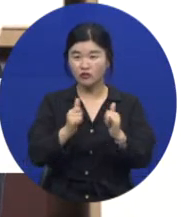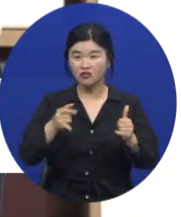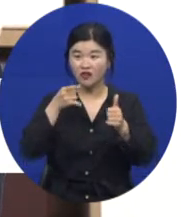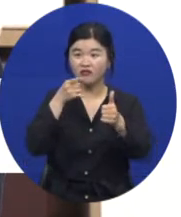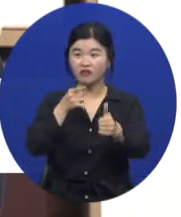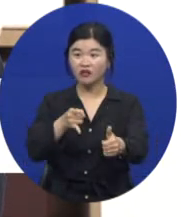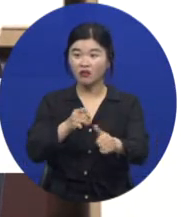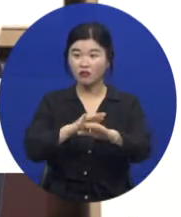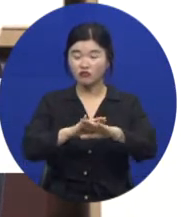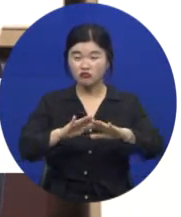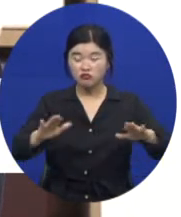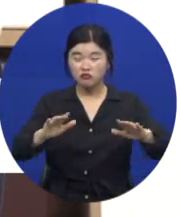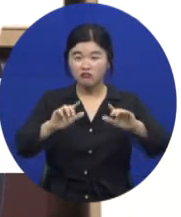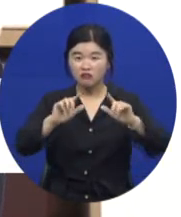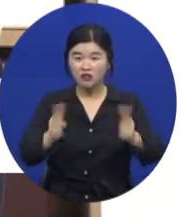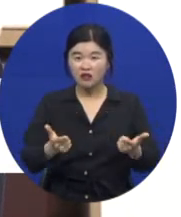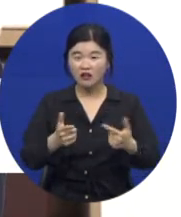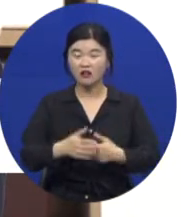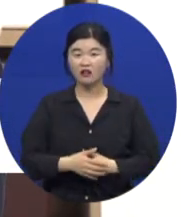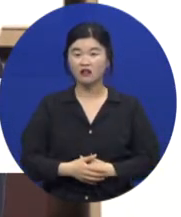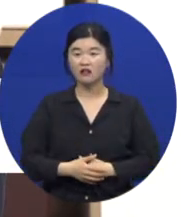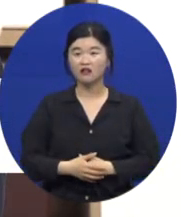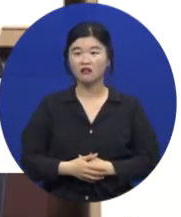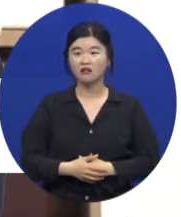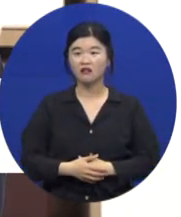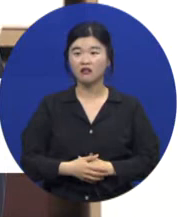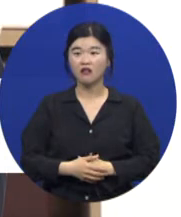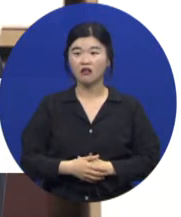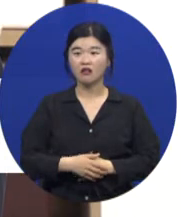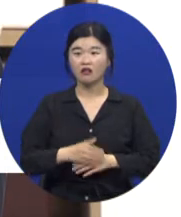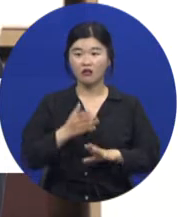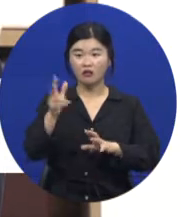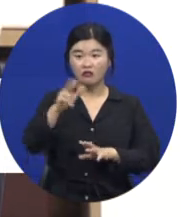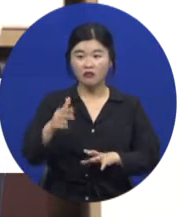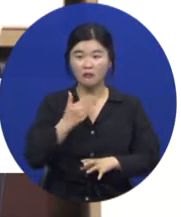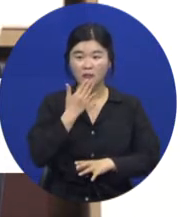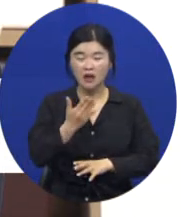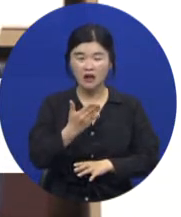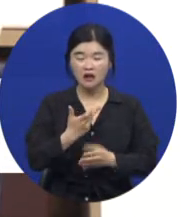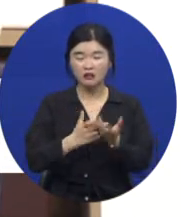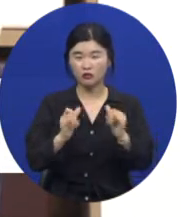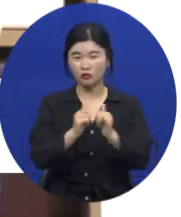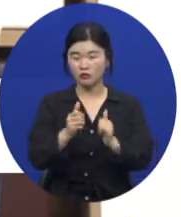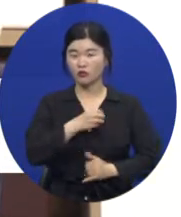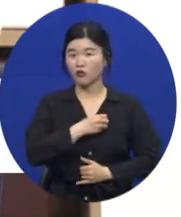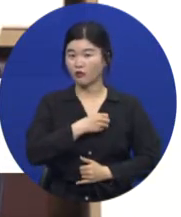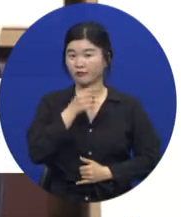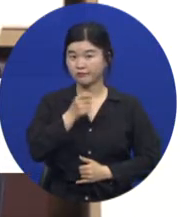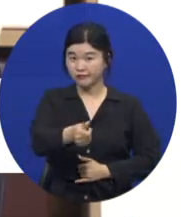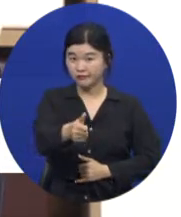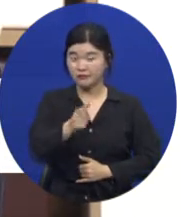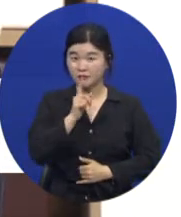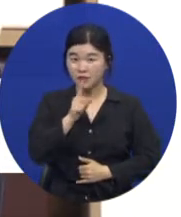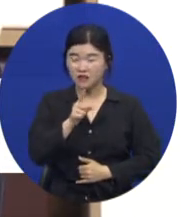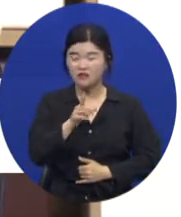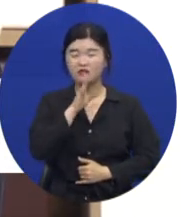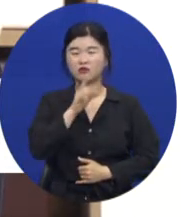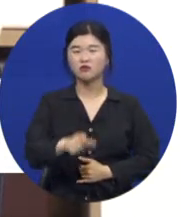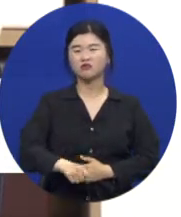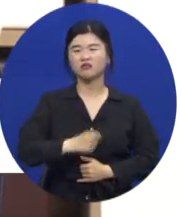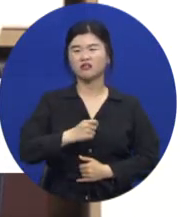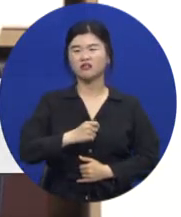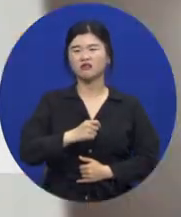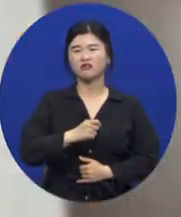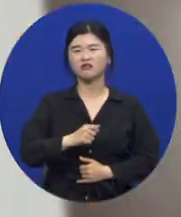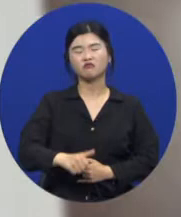지금 부근 표 1 입니까 부부 뾰 왠지 인대로 되고 죄도 비는 회원 안 된다 이것은 솔직히 해 몇